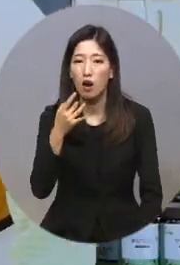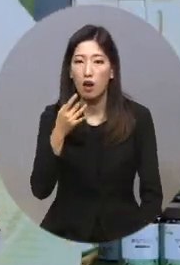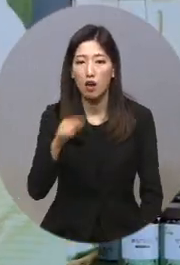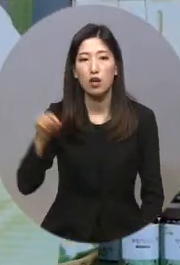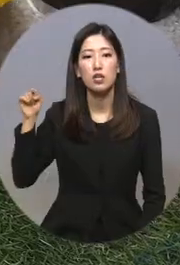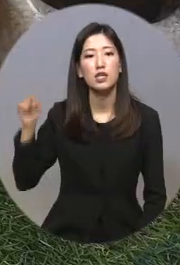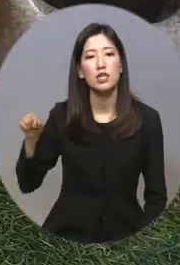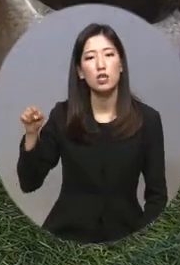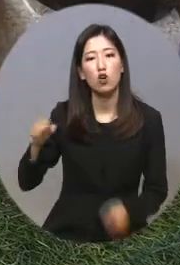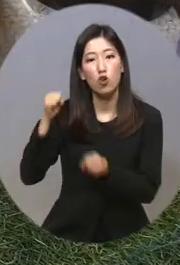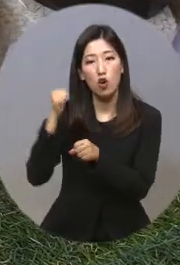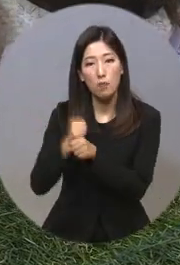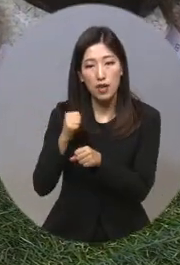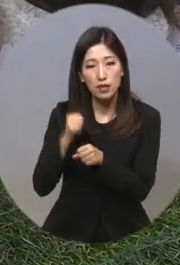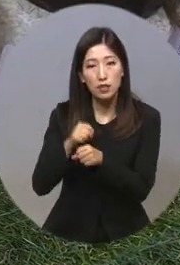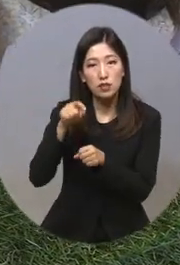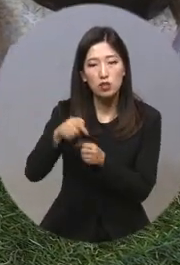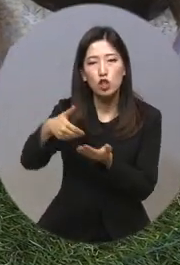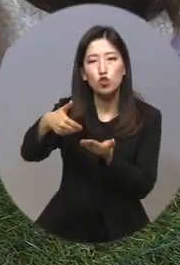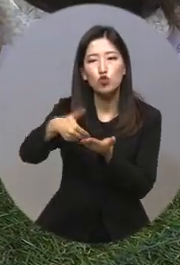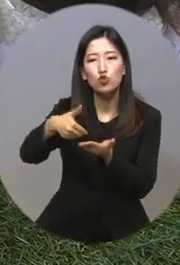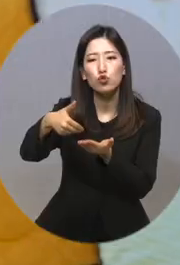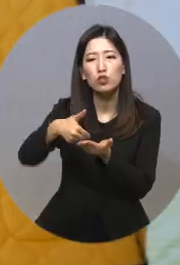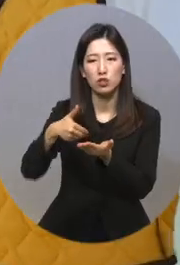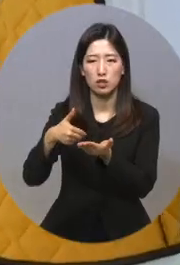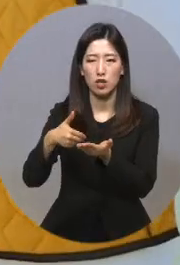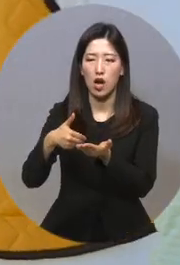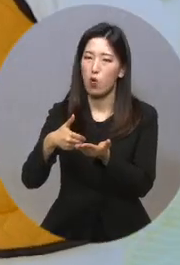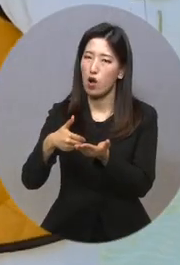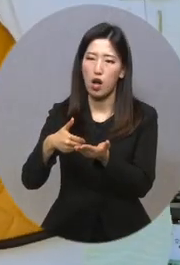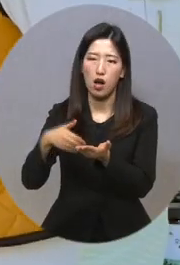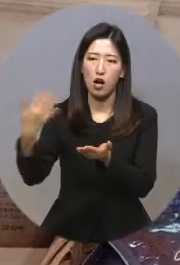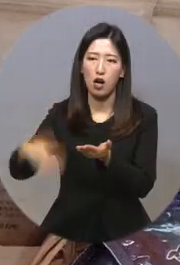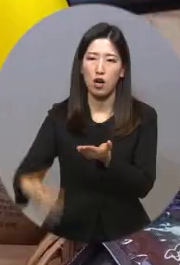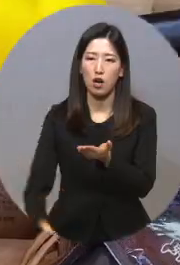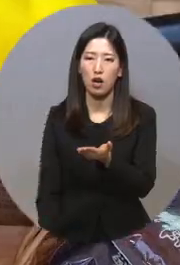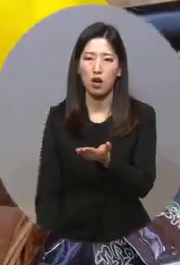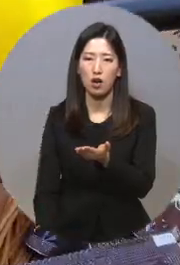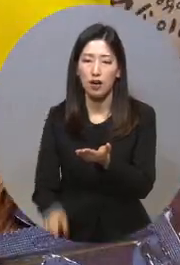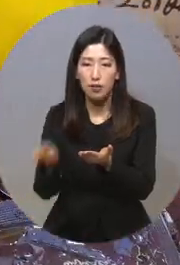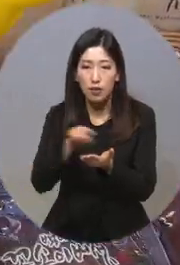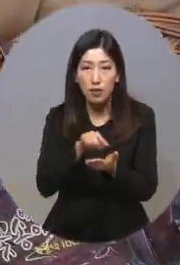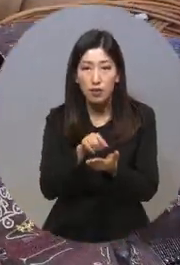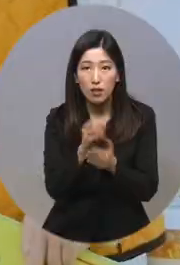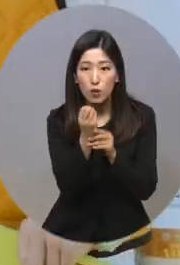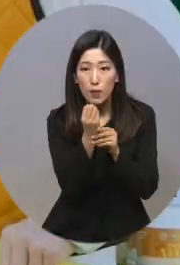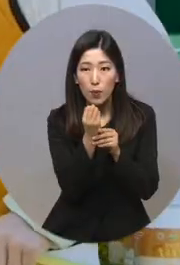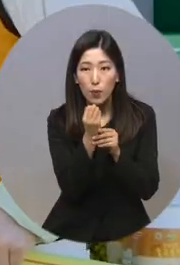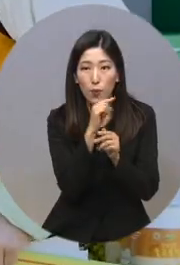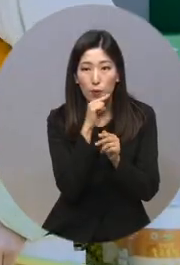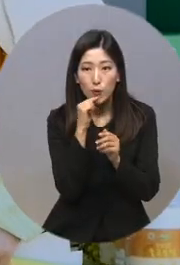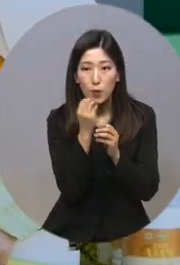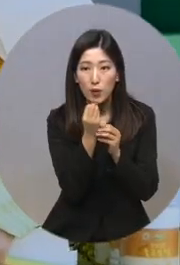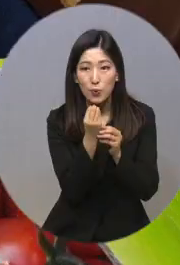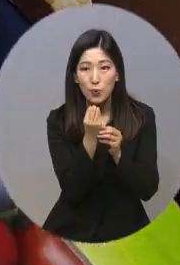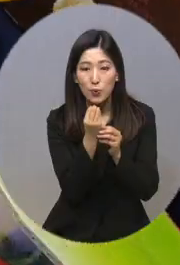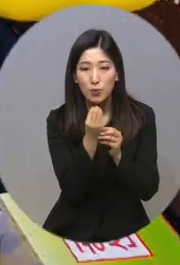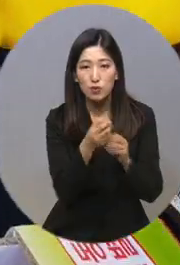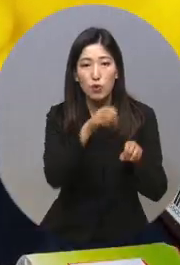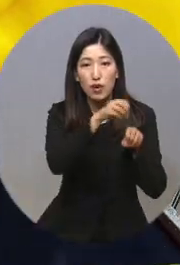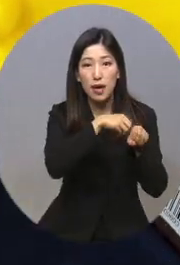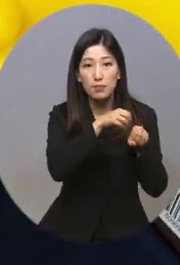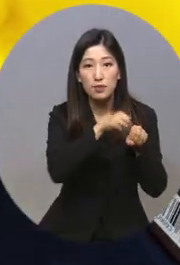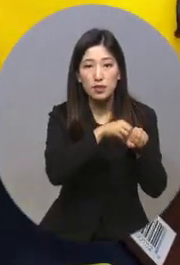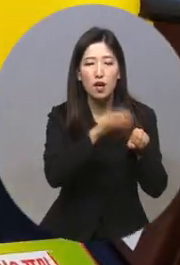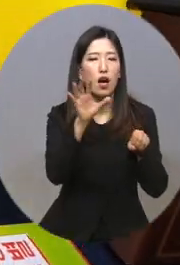쌀로 만든 유기농 누룽지 다르다 있고요. 또 옆에 방울토마토 토마토 감자 그냥 감자 아닙니다.